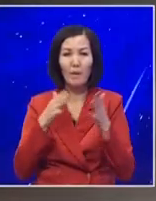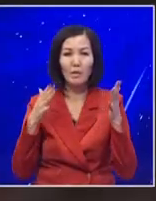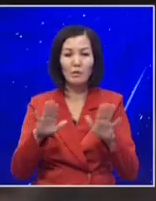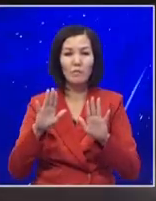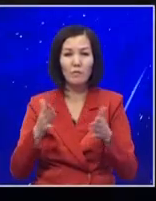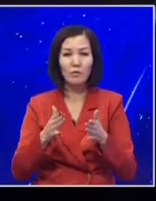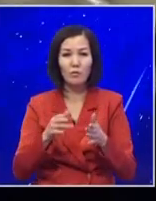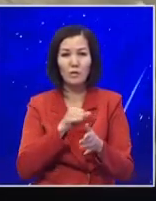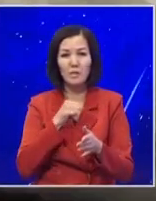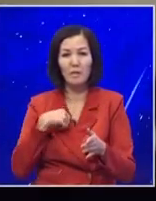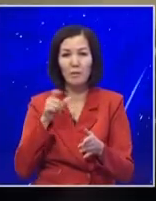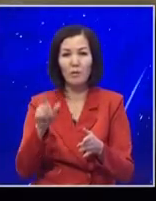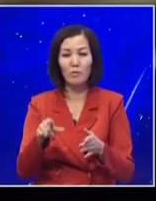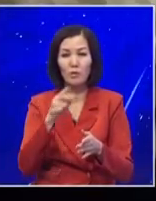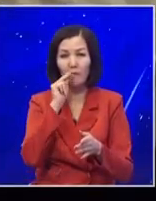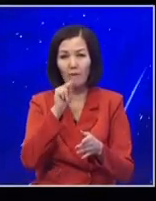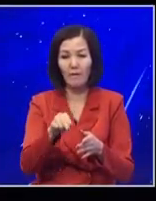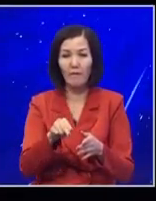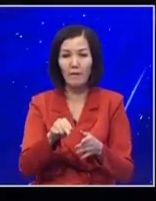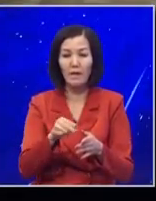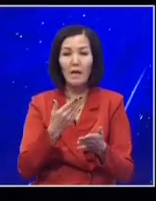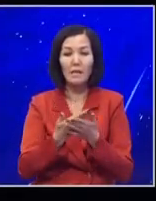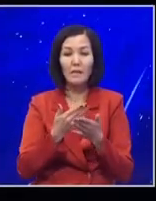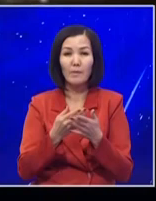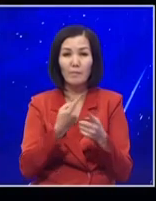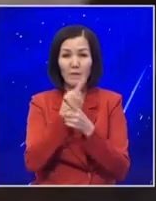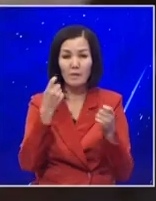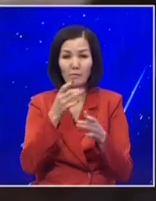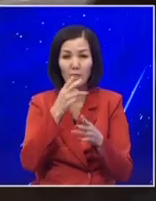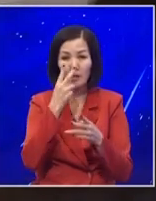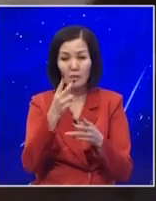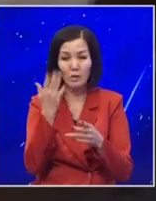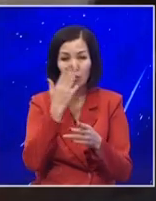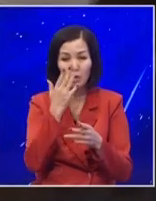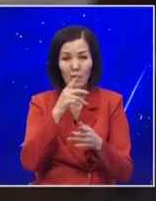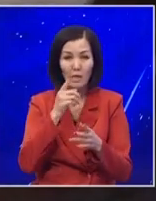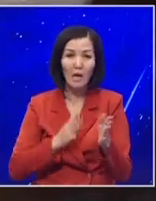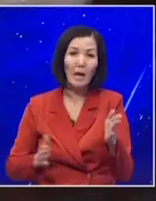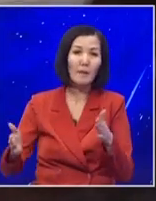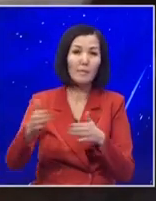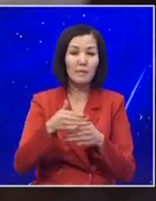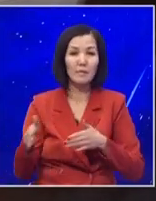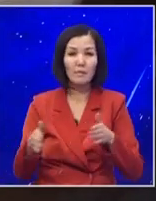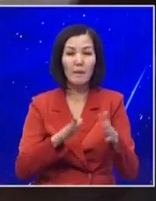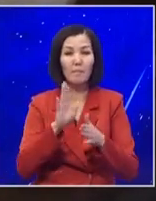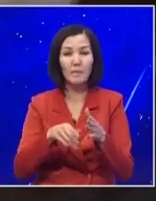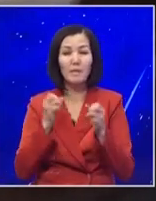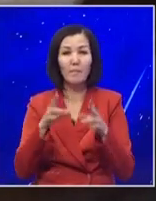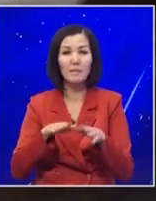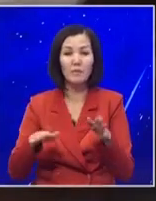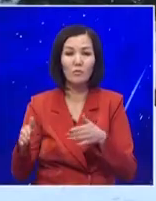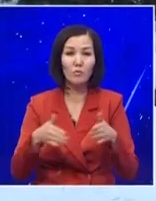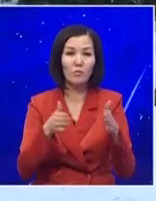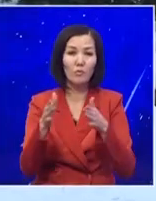возникло по вине самих горе-путешественников. Игнорируя оповещение службы ЧС, они объездными путями выезжали на небезопасные участки